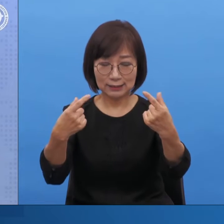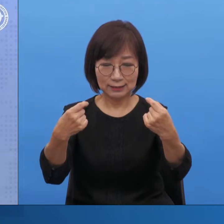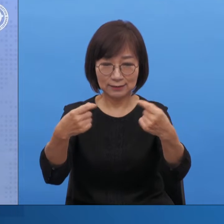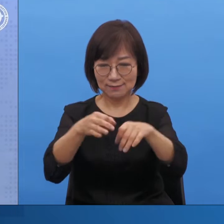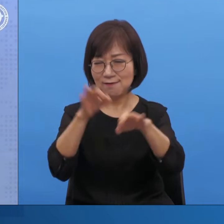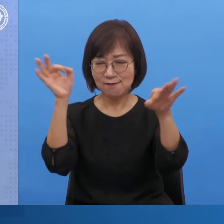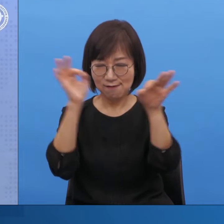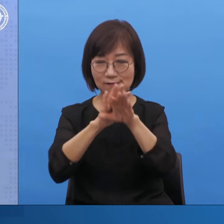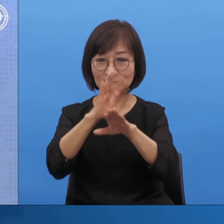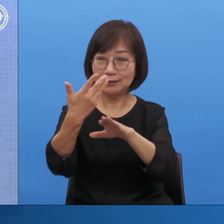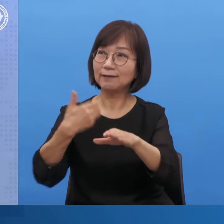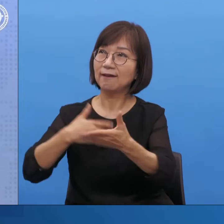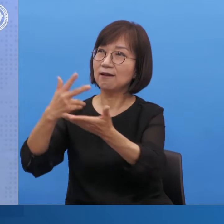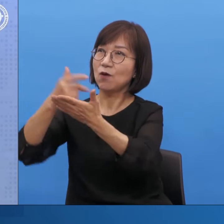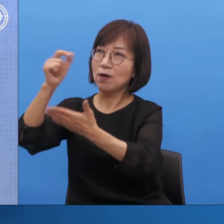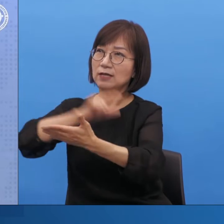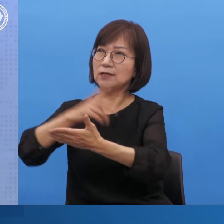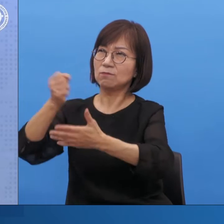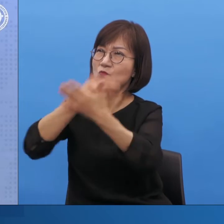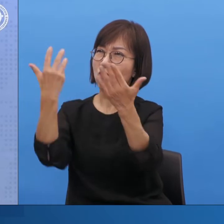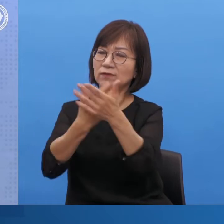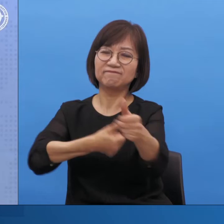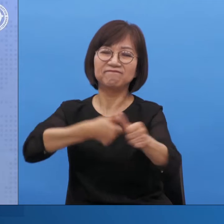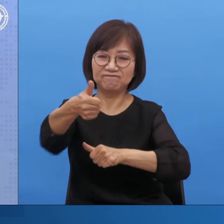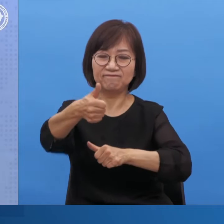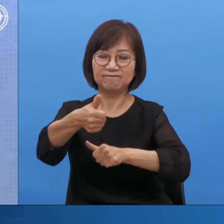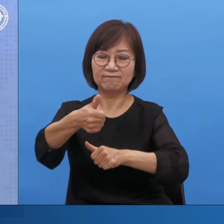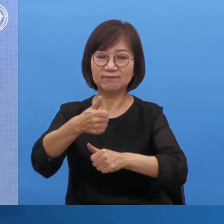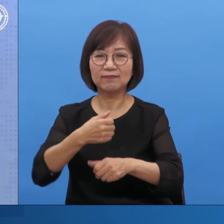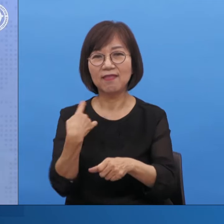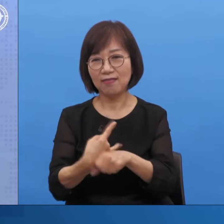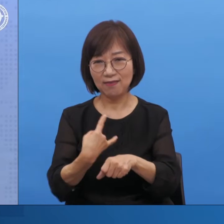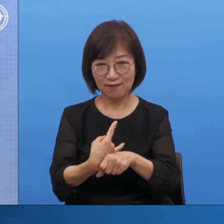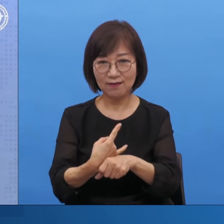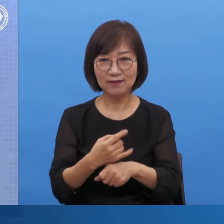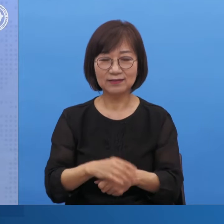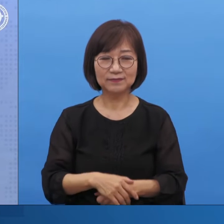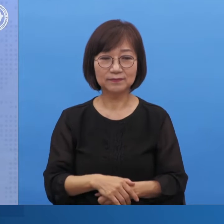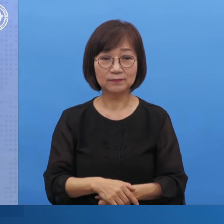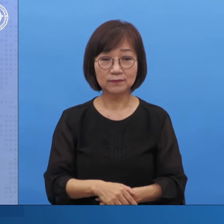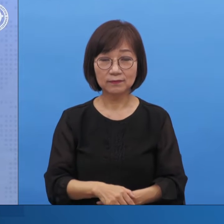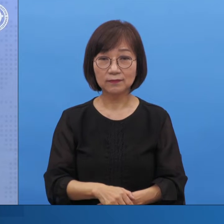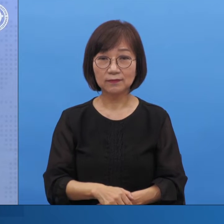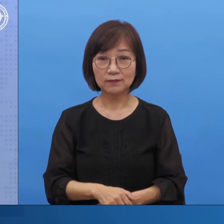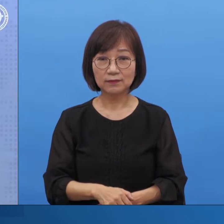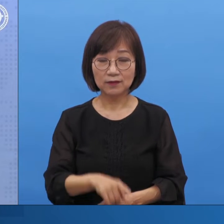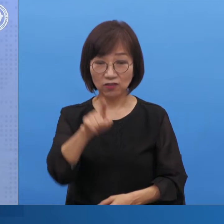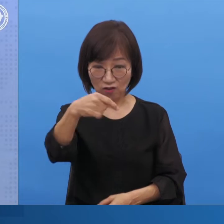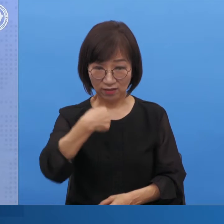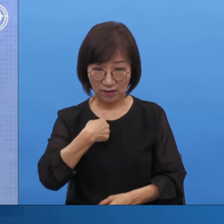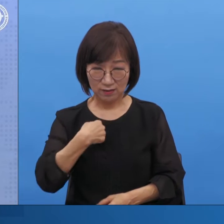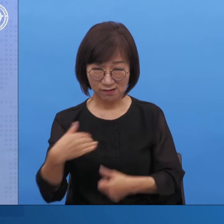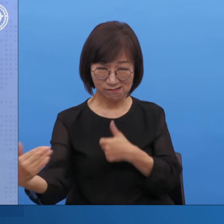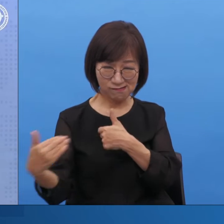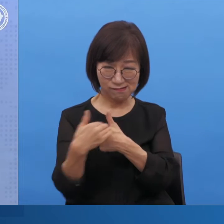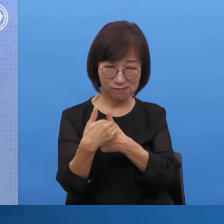bees. They went out like the fire among the thorns. In the name of the Lord, I cut them off. 너는 나를 밀쳐